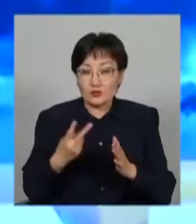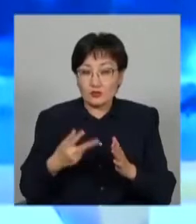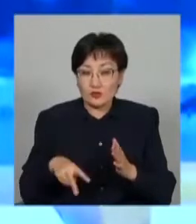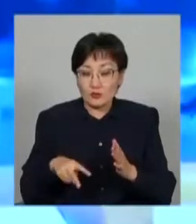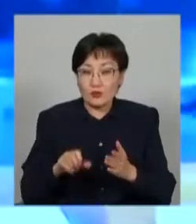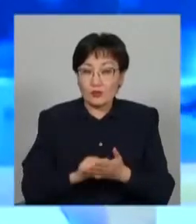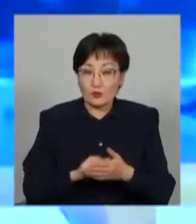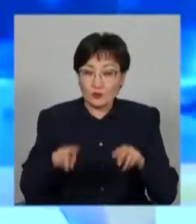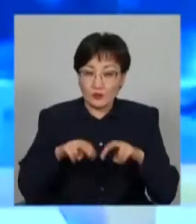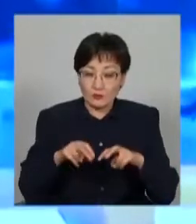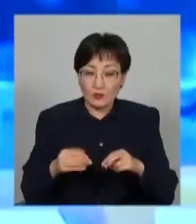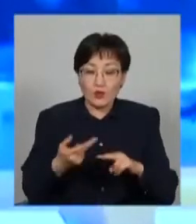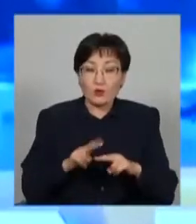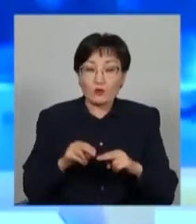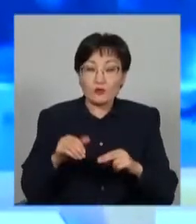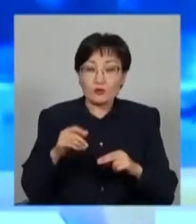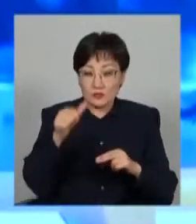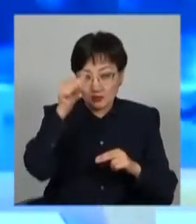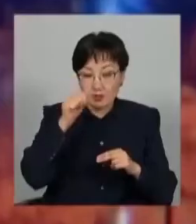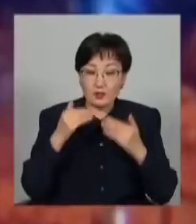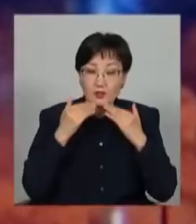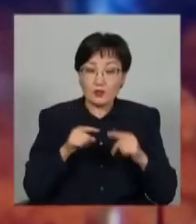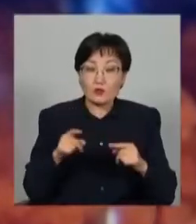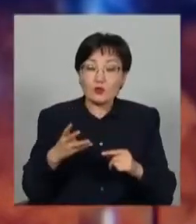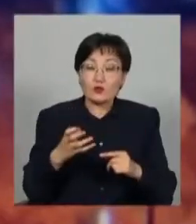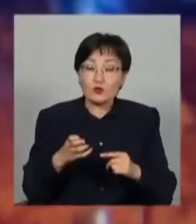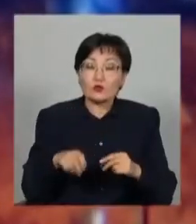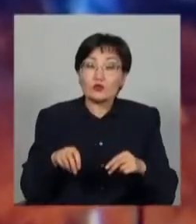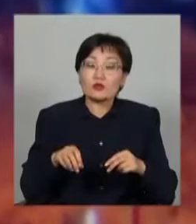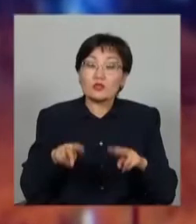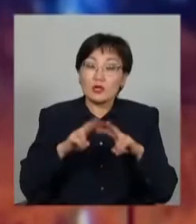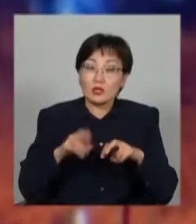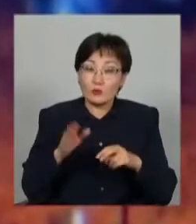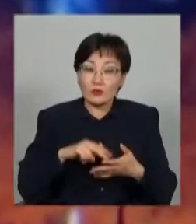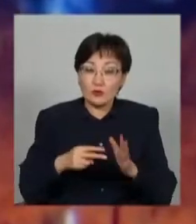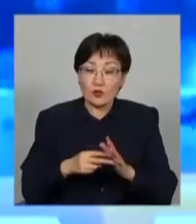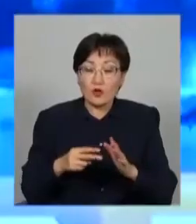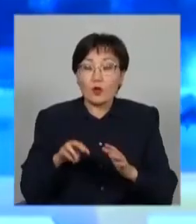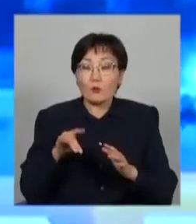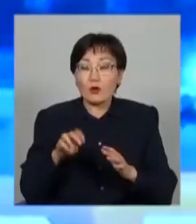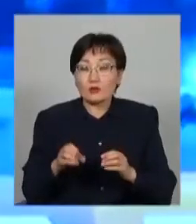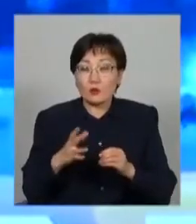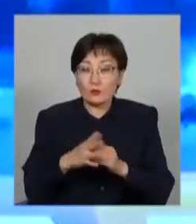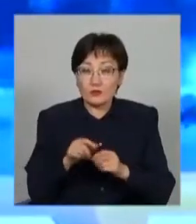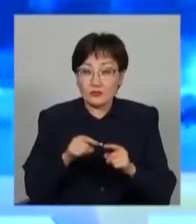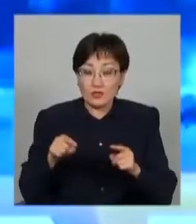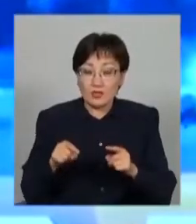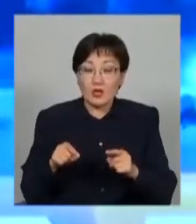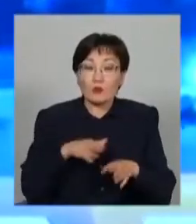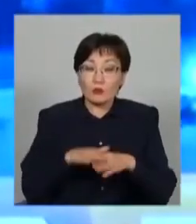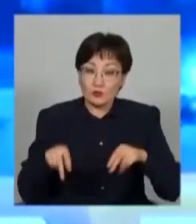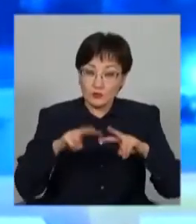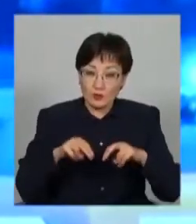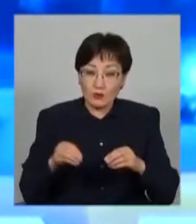осы ақпанның аяғына дейін тағы 400 қаралады деп жоспарлап отыр. Ал наурыздың 15-іне дейін түгел бәрі қаралып, қаражаттары